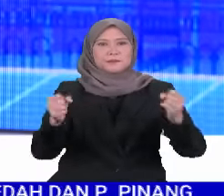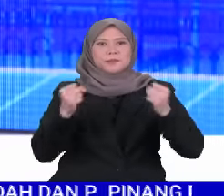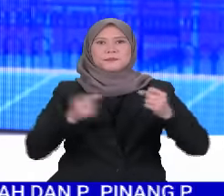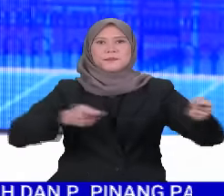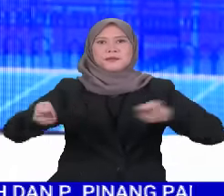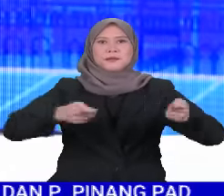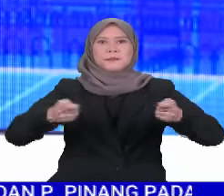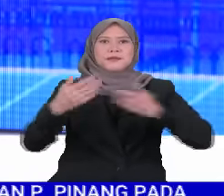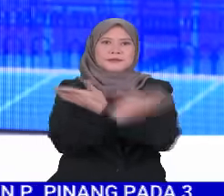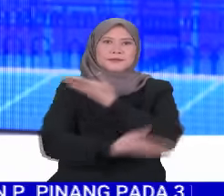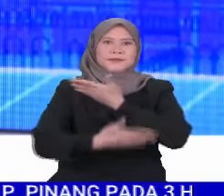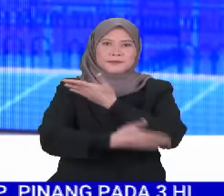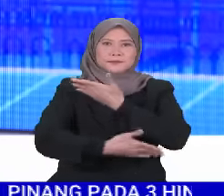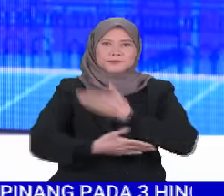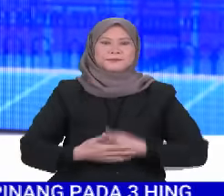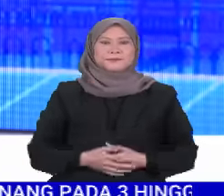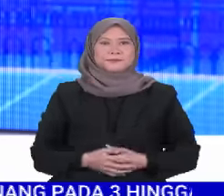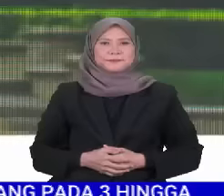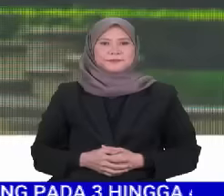pentabiran negara